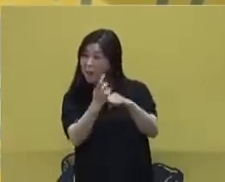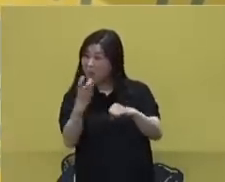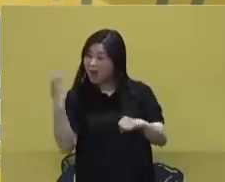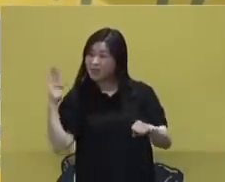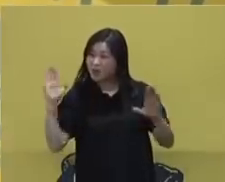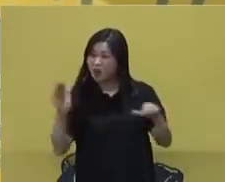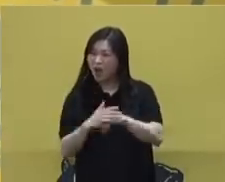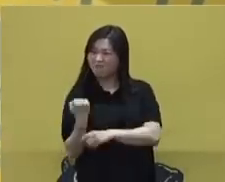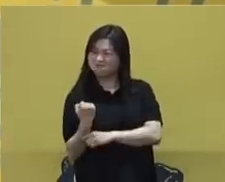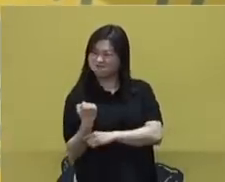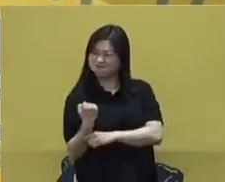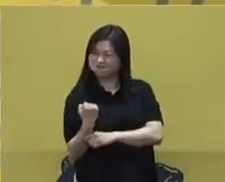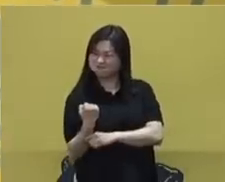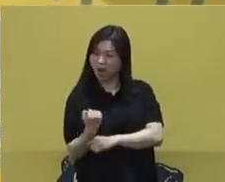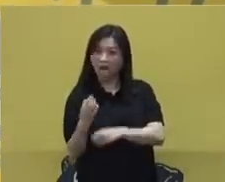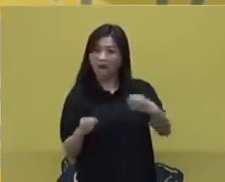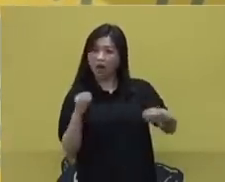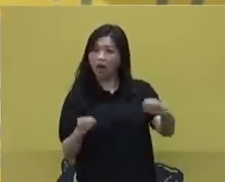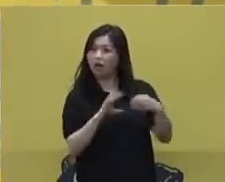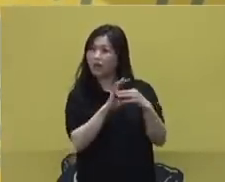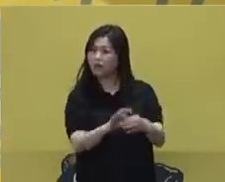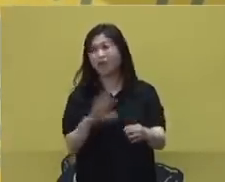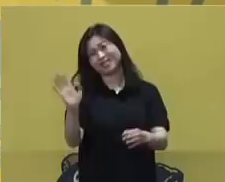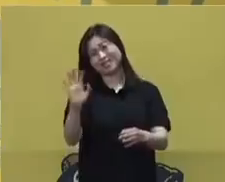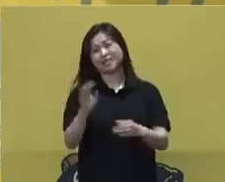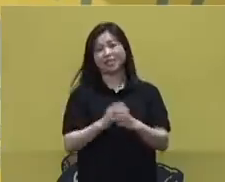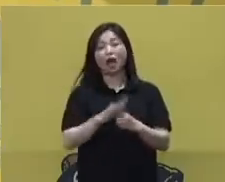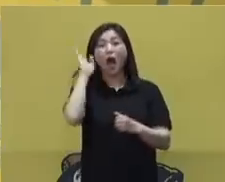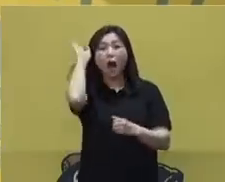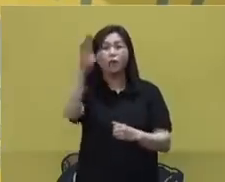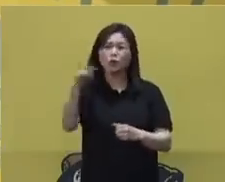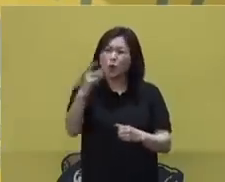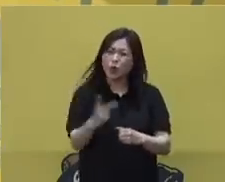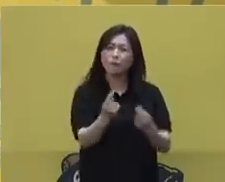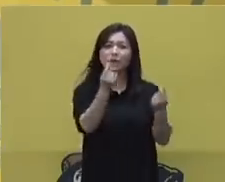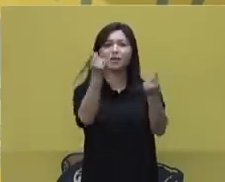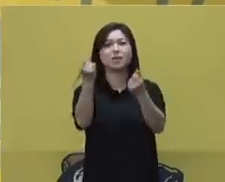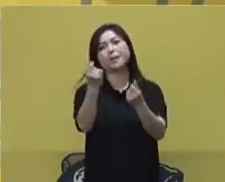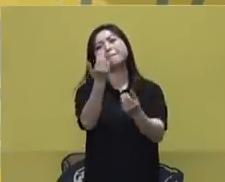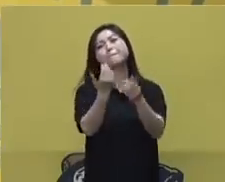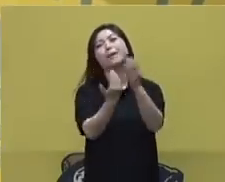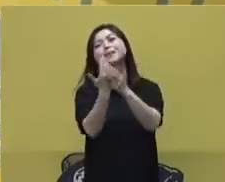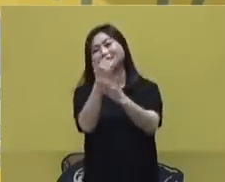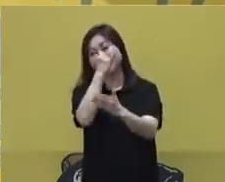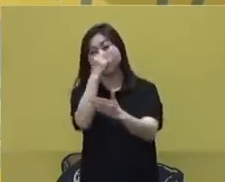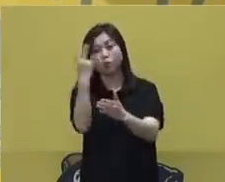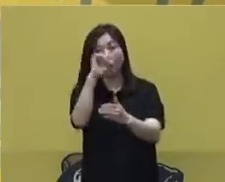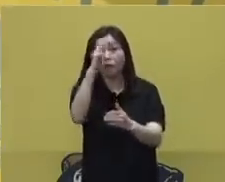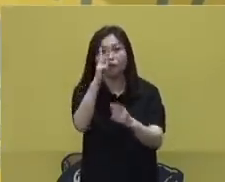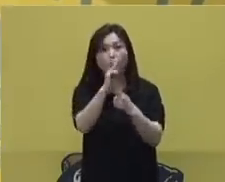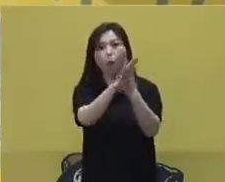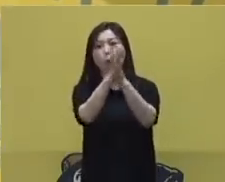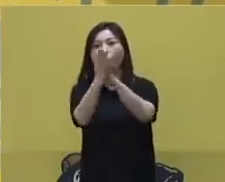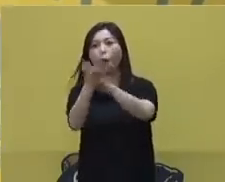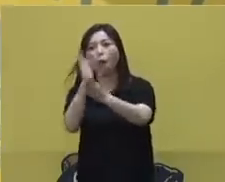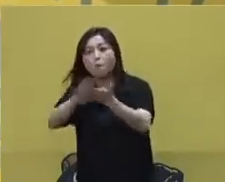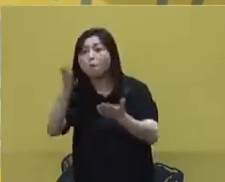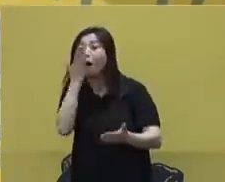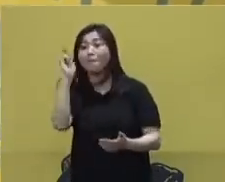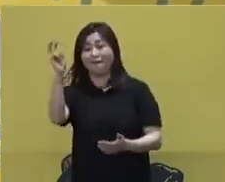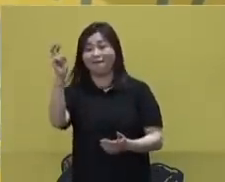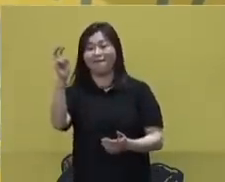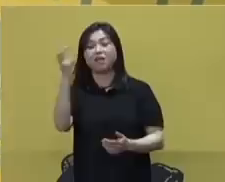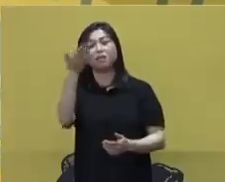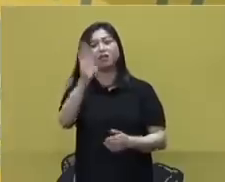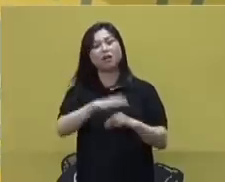안 풀렸겠습니까? 이제 앞으로도 비슷한 일이 있을 수 있고 또 뭐 이러다가 또 잘 될 수도 있겠죠. 근데